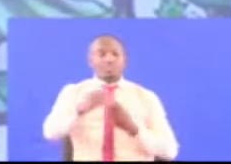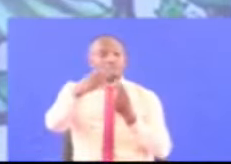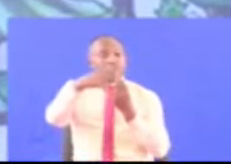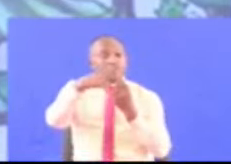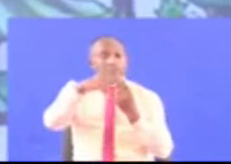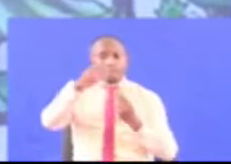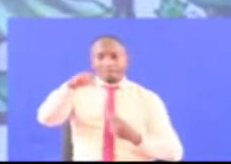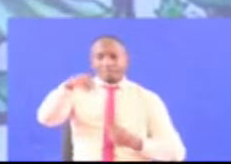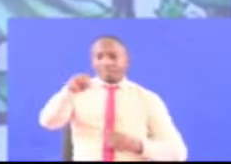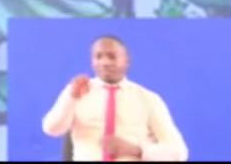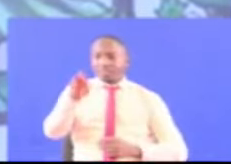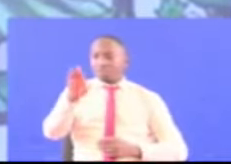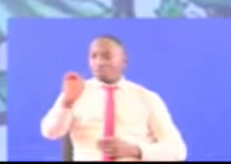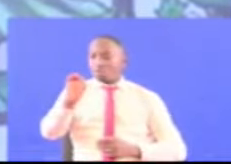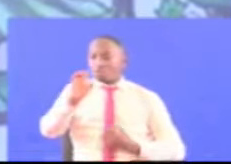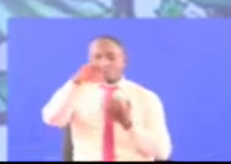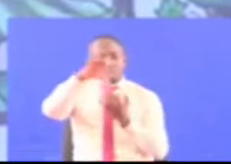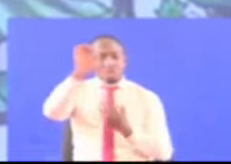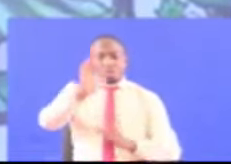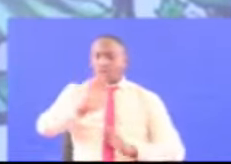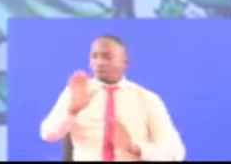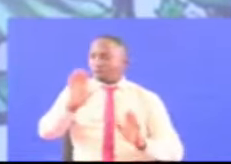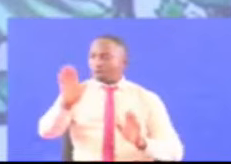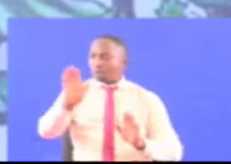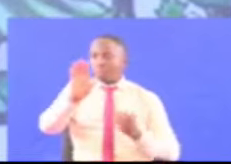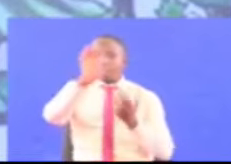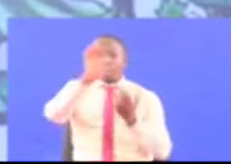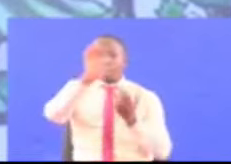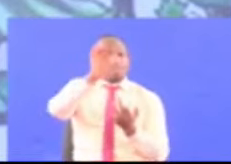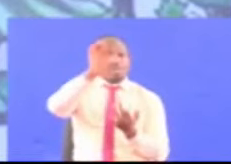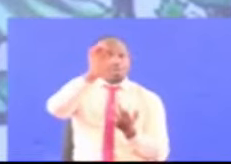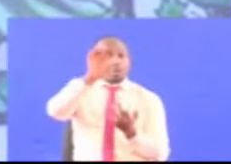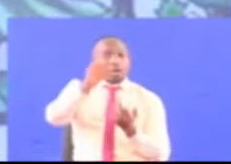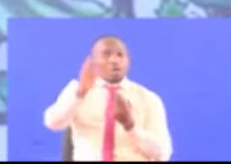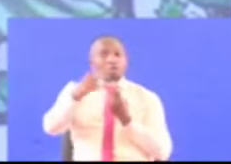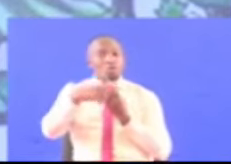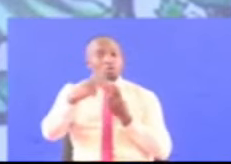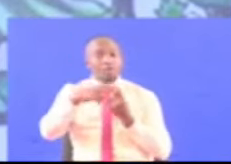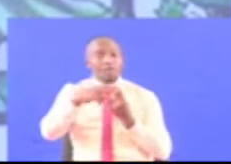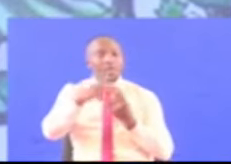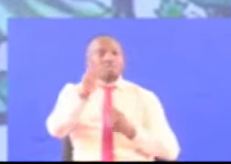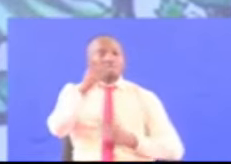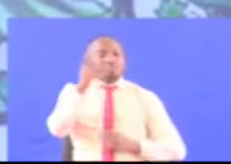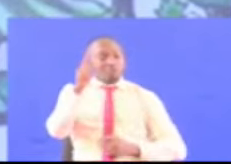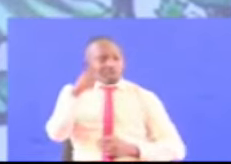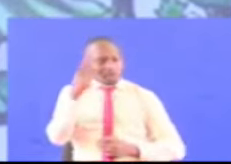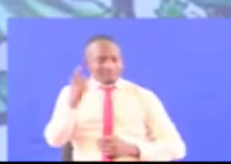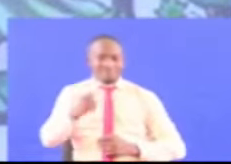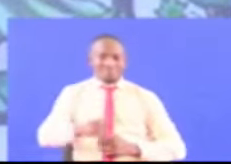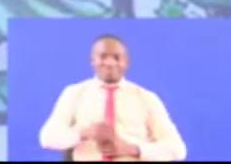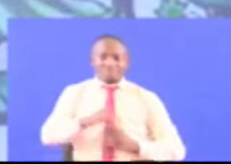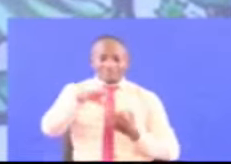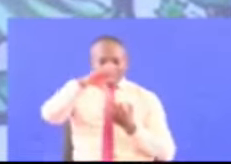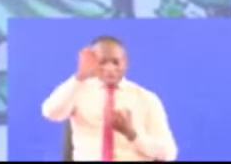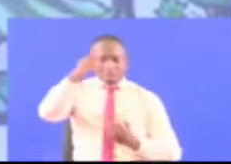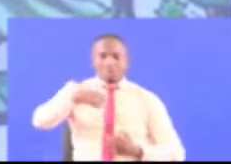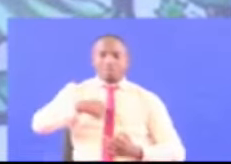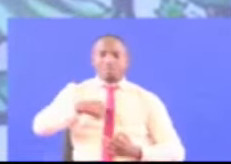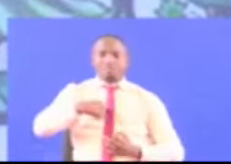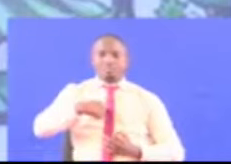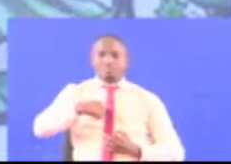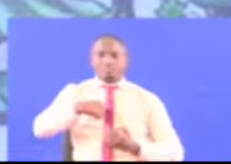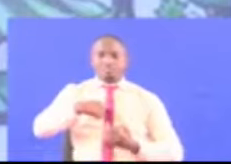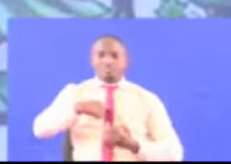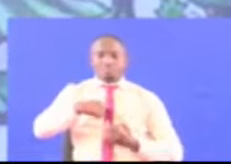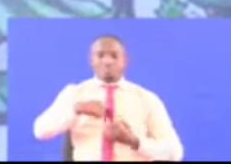Dr. Asharoz Migiro si aliyeniteua. Aliyeniteua alikuwa Dr. Jakaya Mrisho Kikwete.